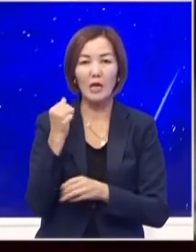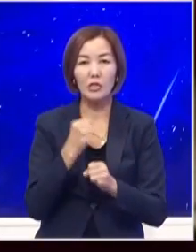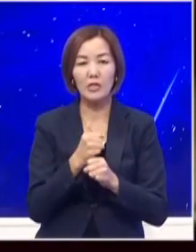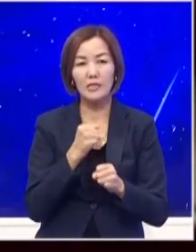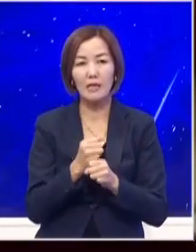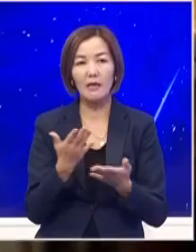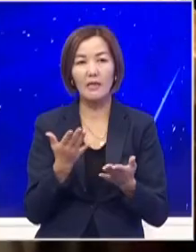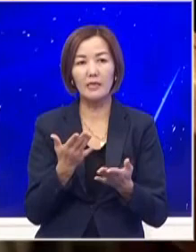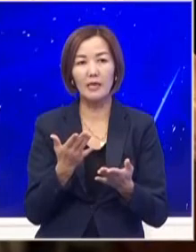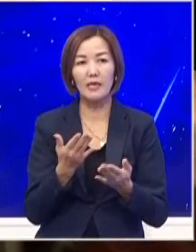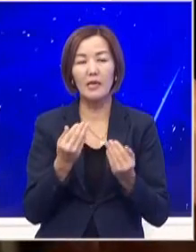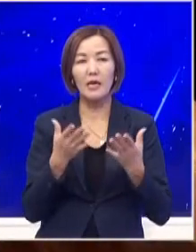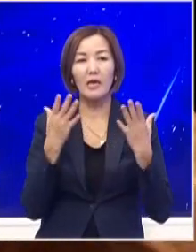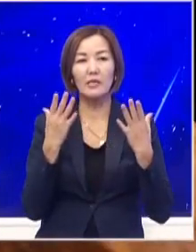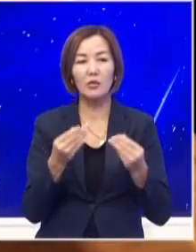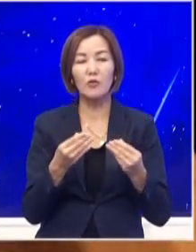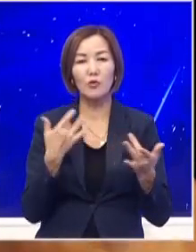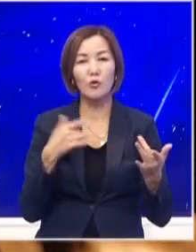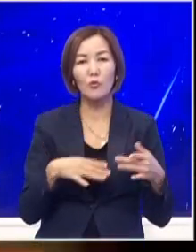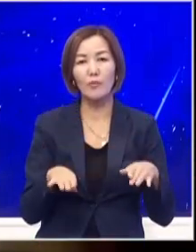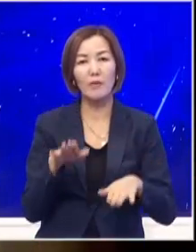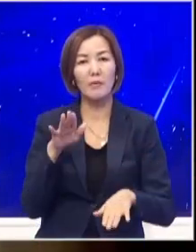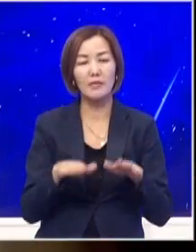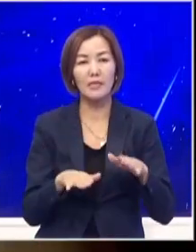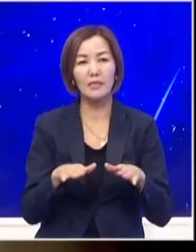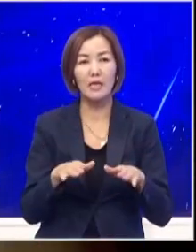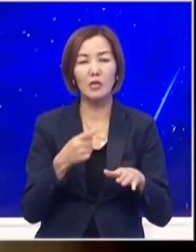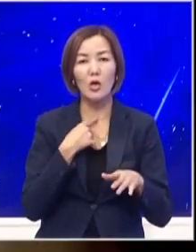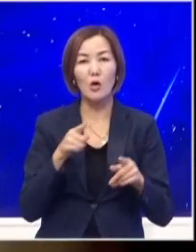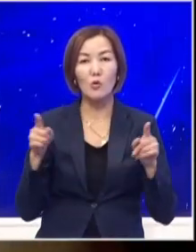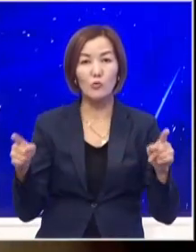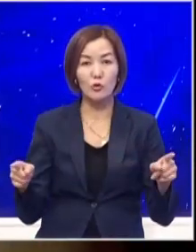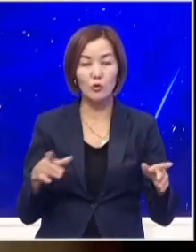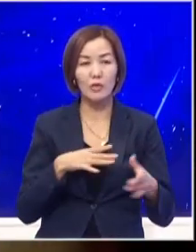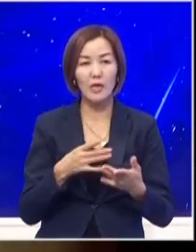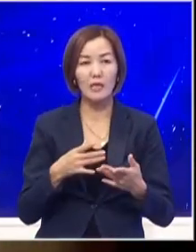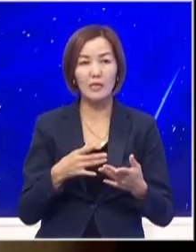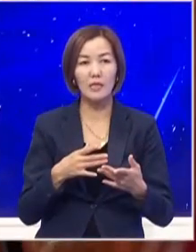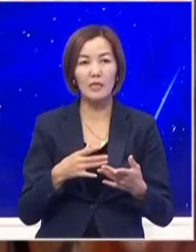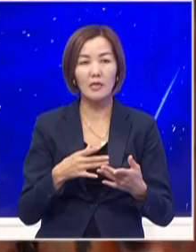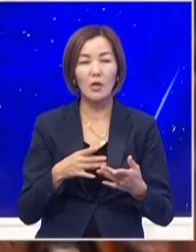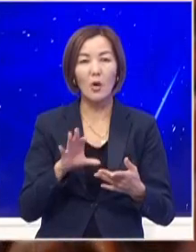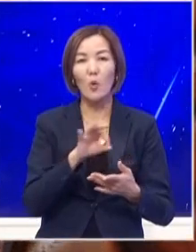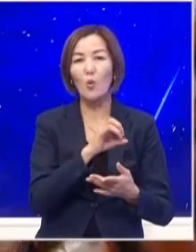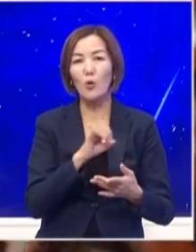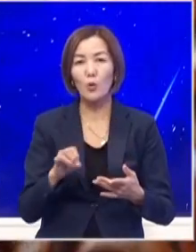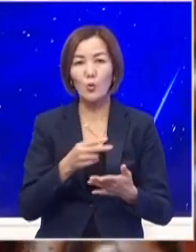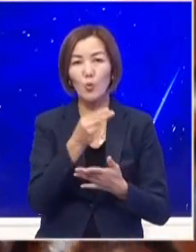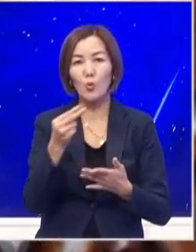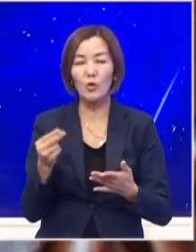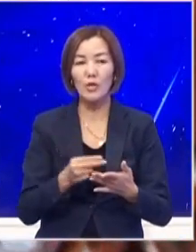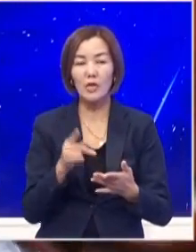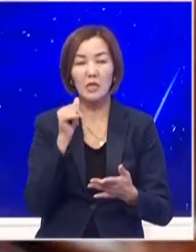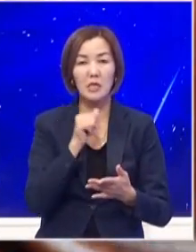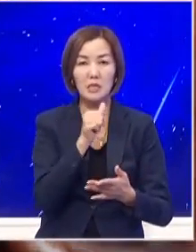бұл домбыраның мойны қазіргі домбыралармен салыстырғанда ұзынырақ болып жасалған. Одан бөлек домбырада бейнеленген ою өрнектің ашылмаған